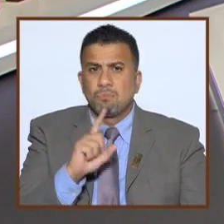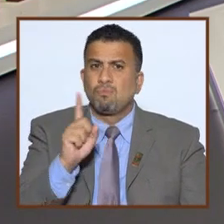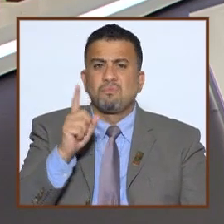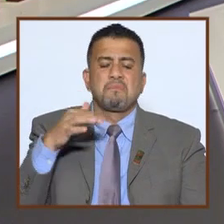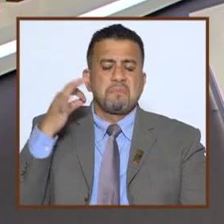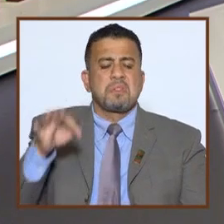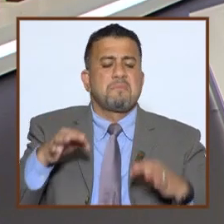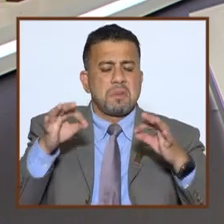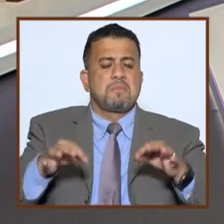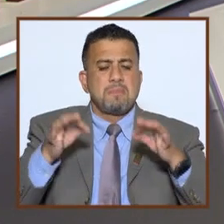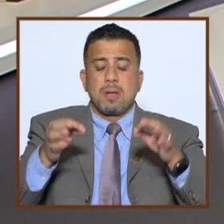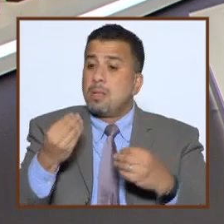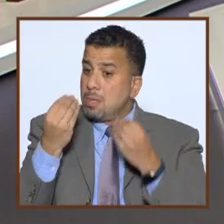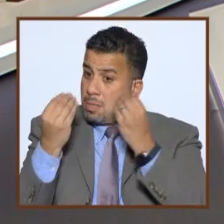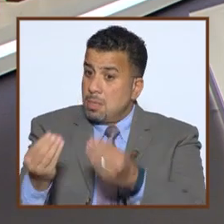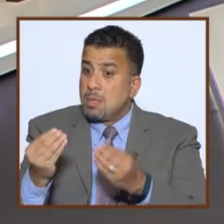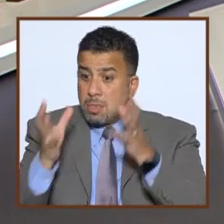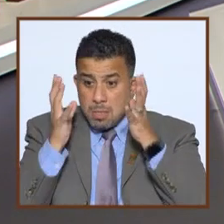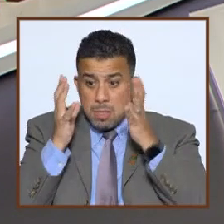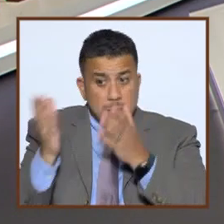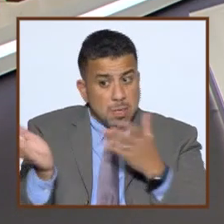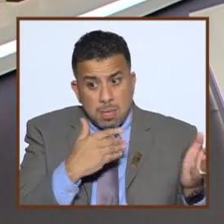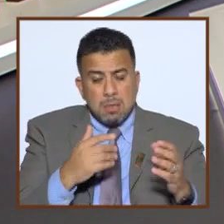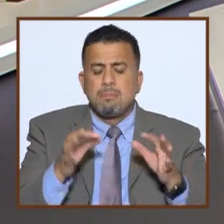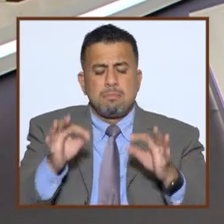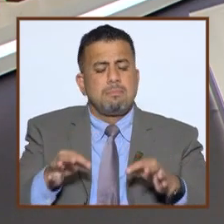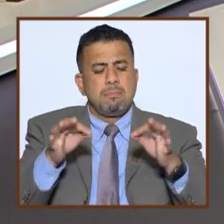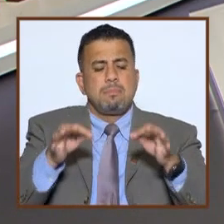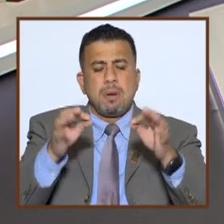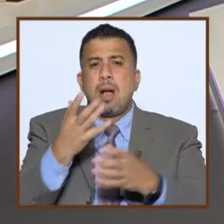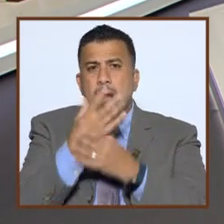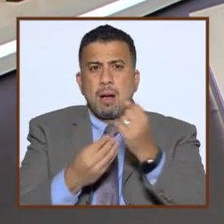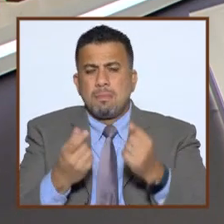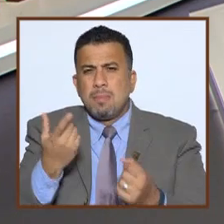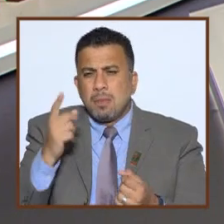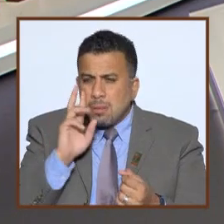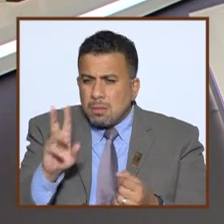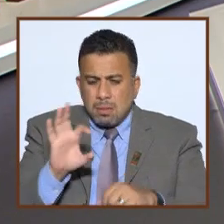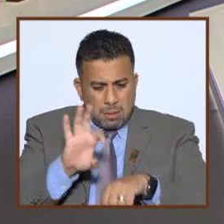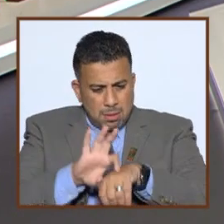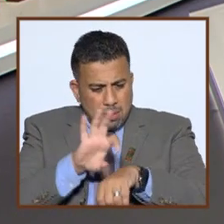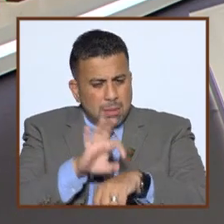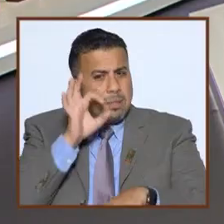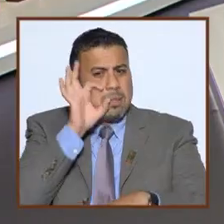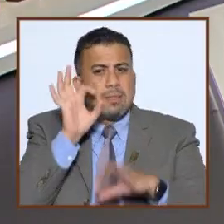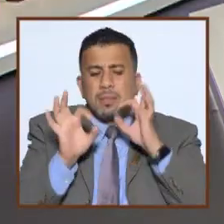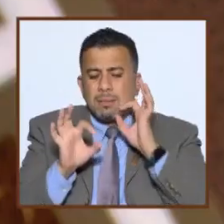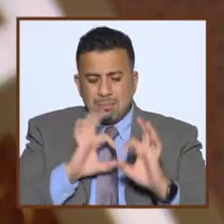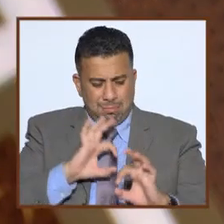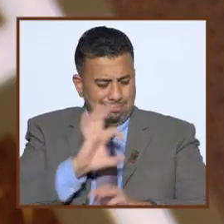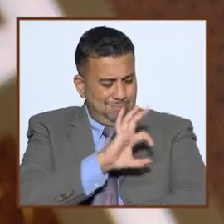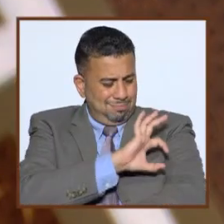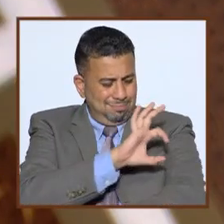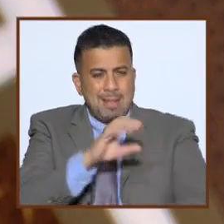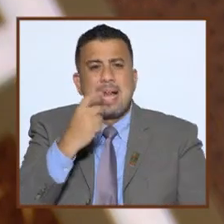وديناها المستشفى قالوا ما في سبب يعني معين تريد نصيحه لابنتها اختي هند بارك الله فيك من